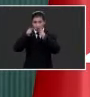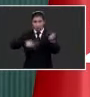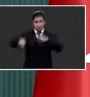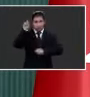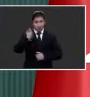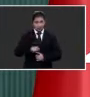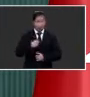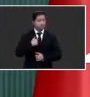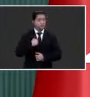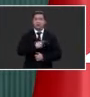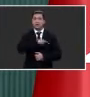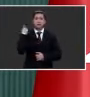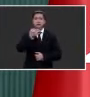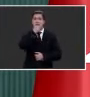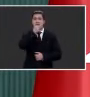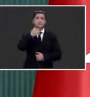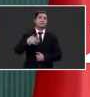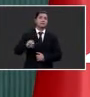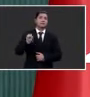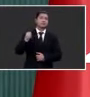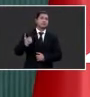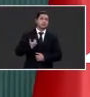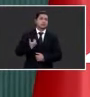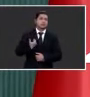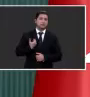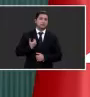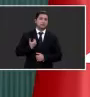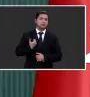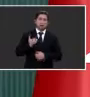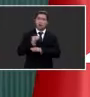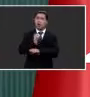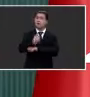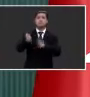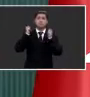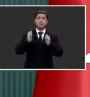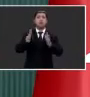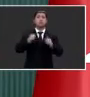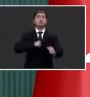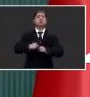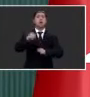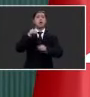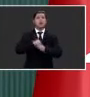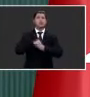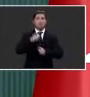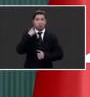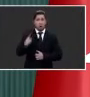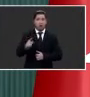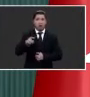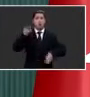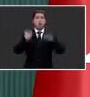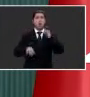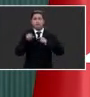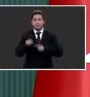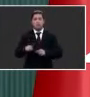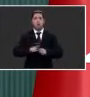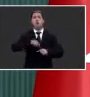kesinlikle müsaade etmeyeceğiz Hayat pahalığıyla mücadelemizi bir tarafta denetimlerin